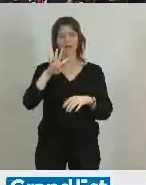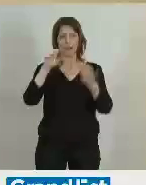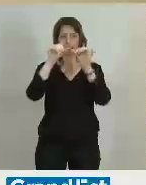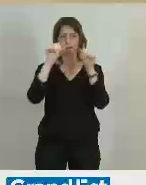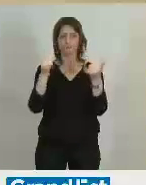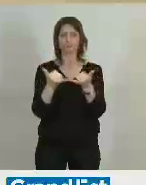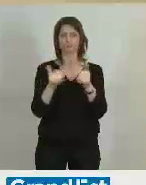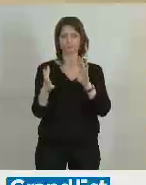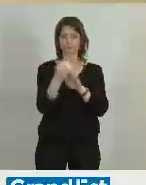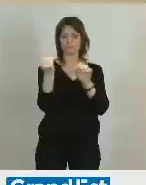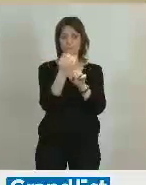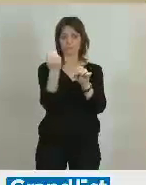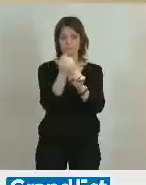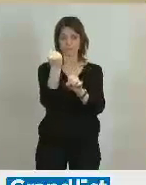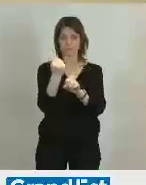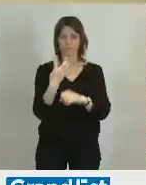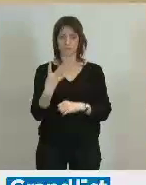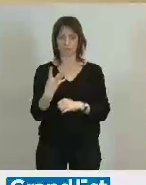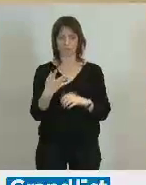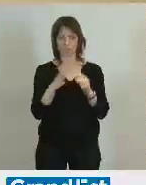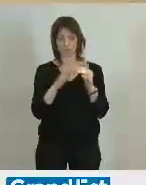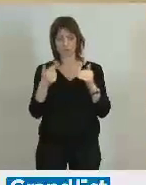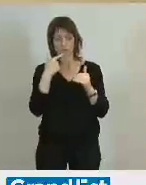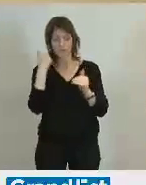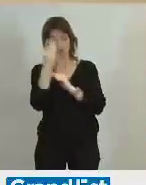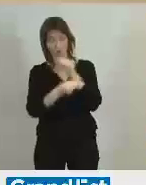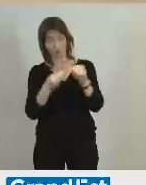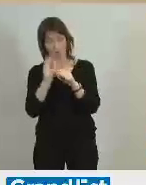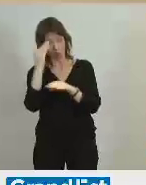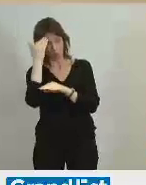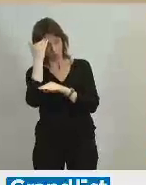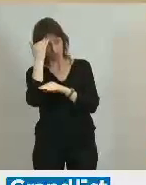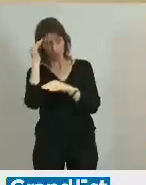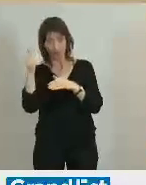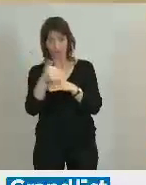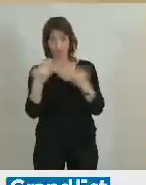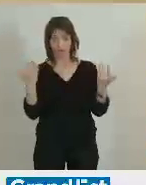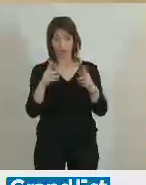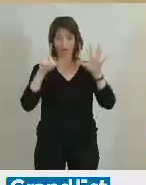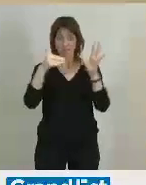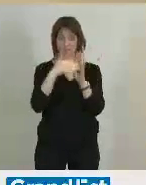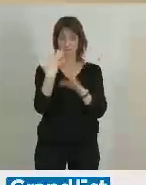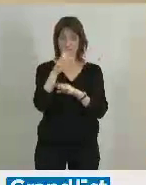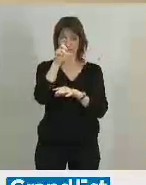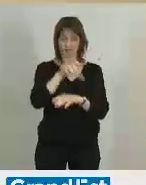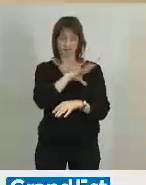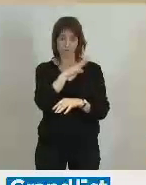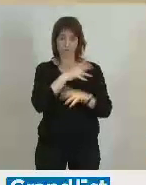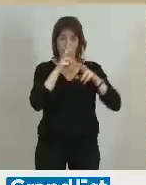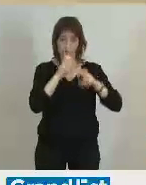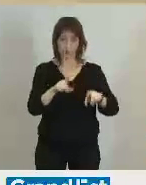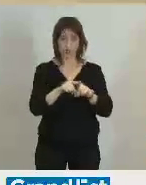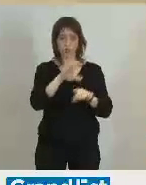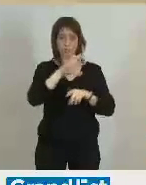visible. Mais il y a derrière cette reconnaissance mondiale 7500 enseignants et enseignants-chercheurs, 180 laboratoires dans nos